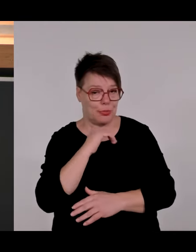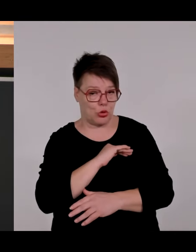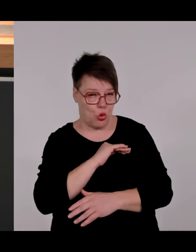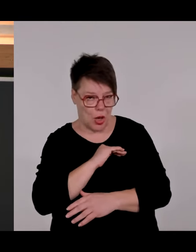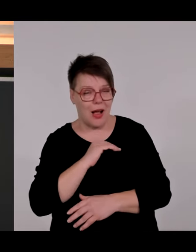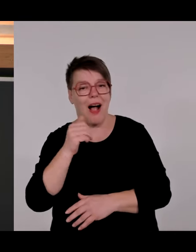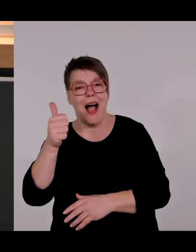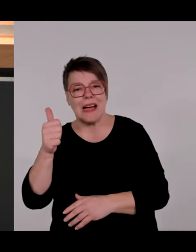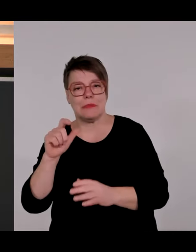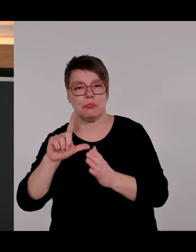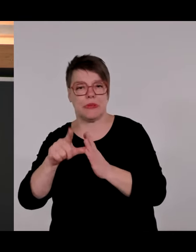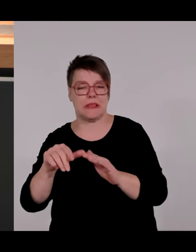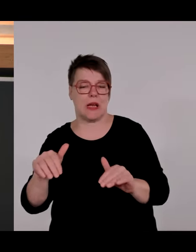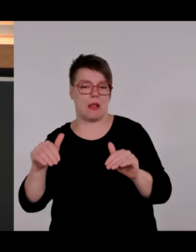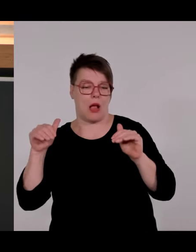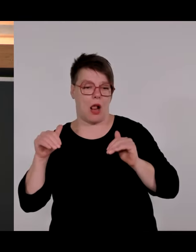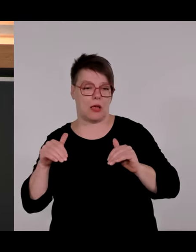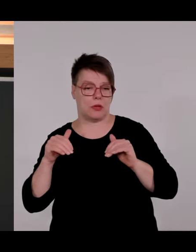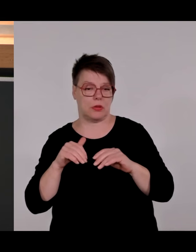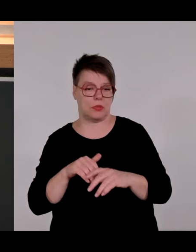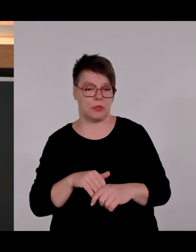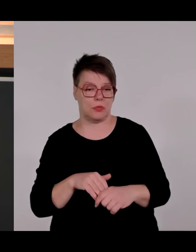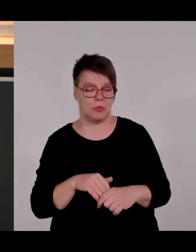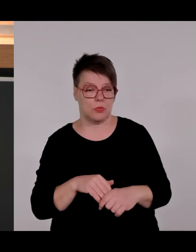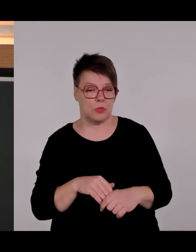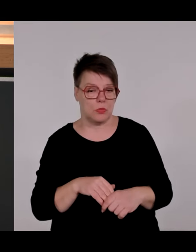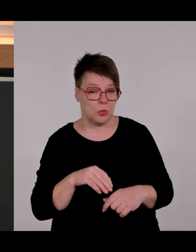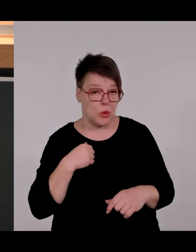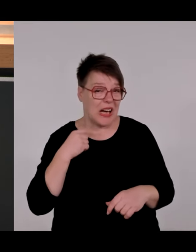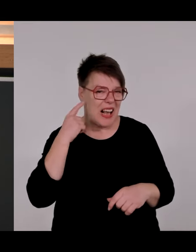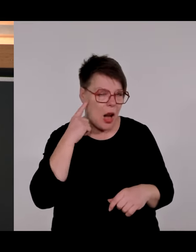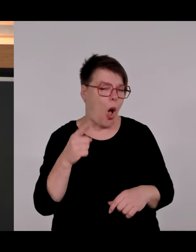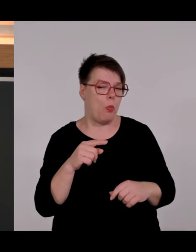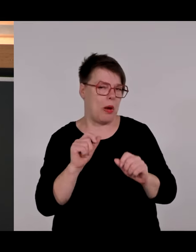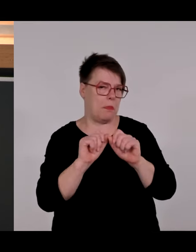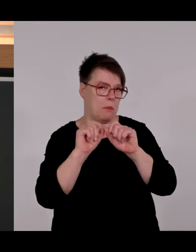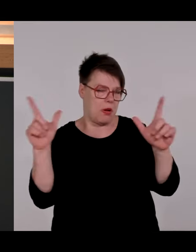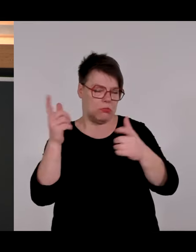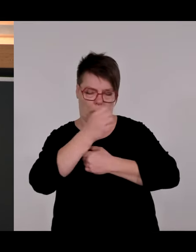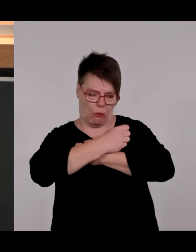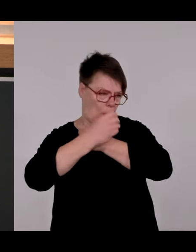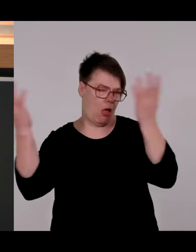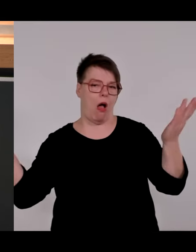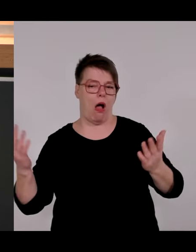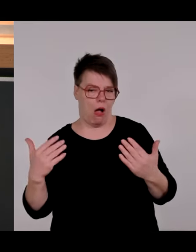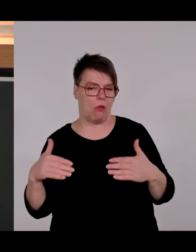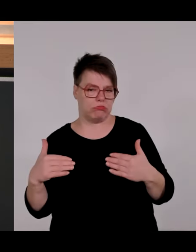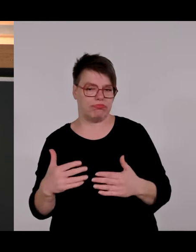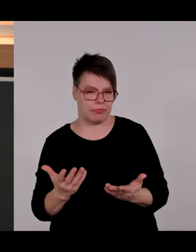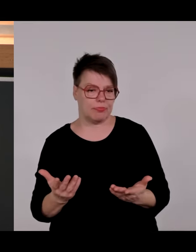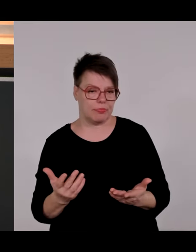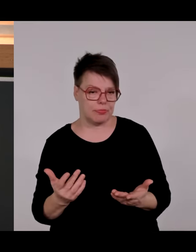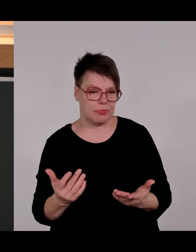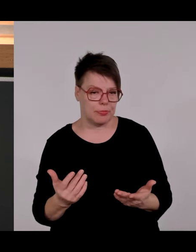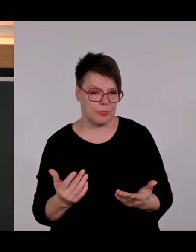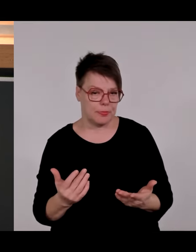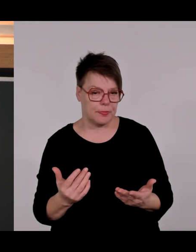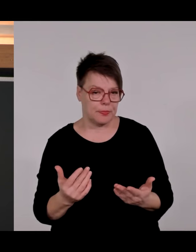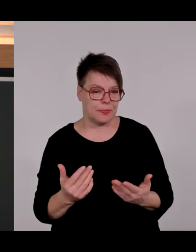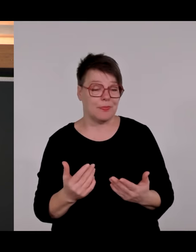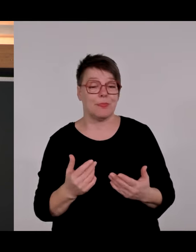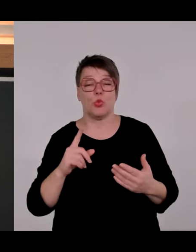Bild. Meine Damen und Herren, und das auch noch mal zur Klarstellung. Dieser Senat schließt keine